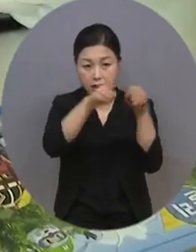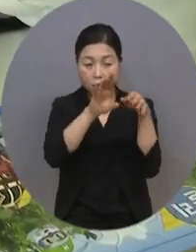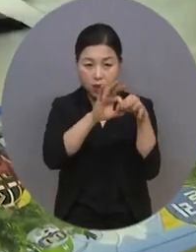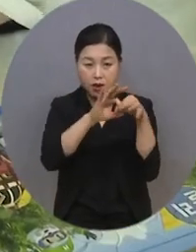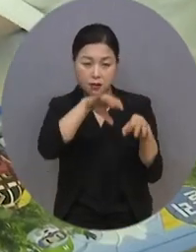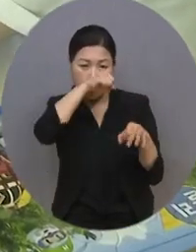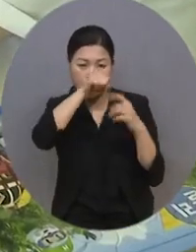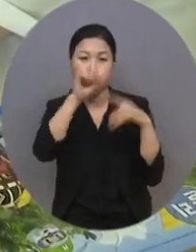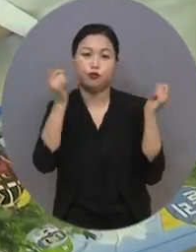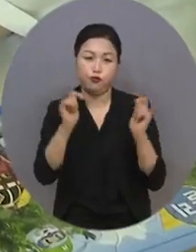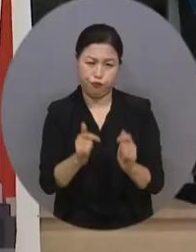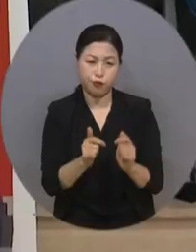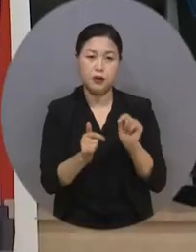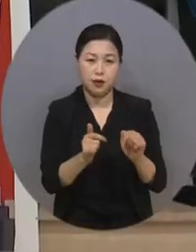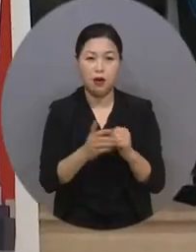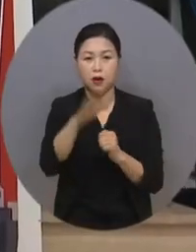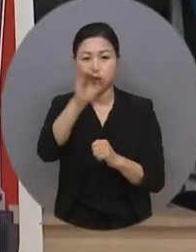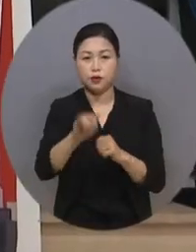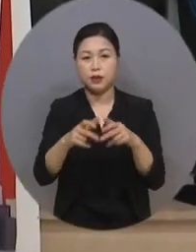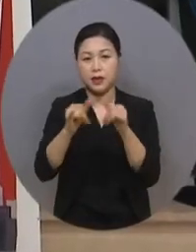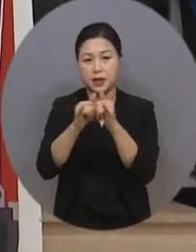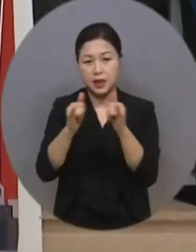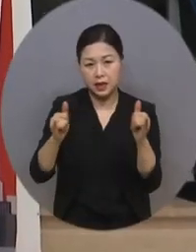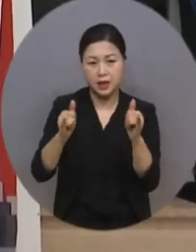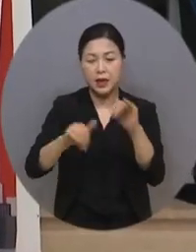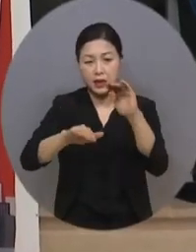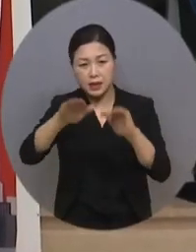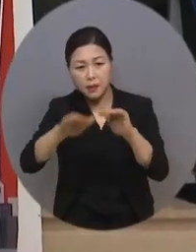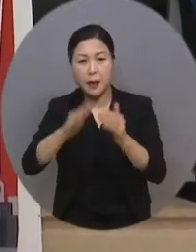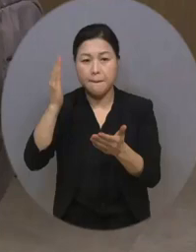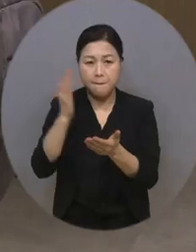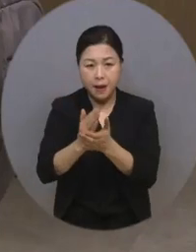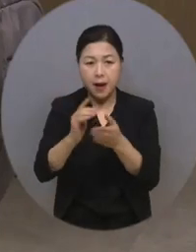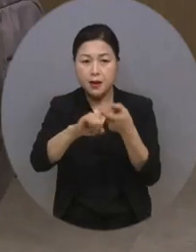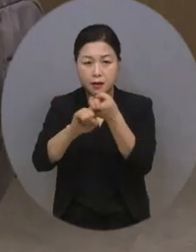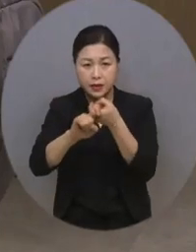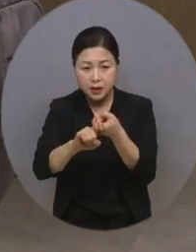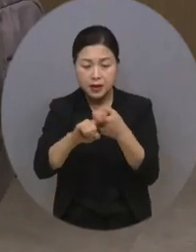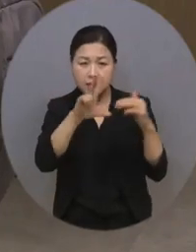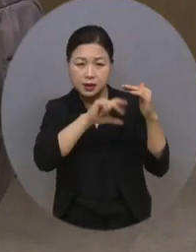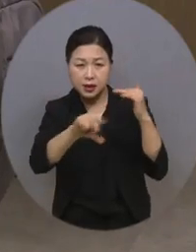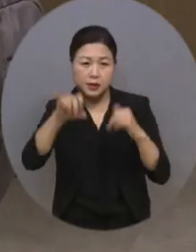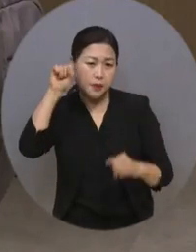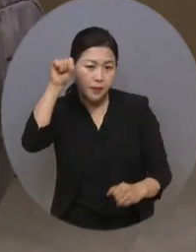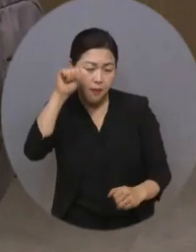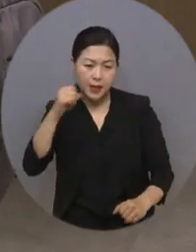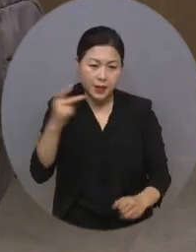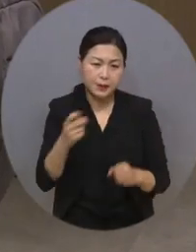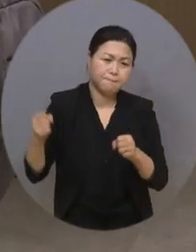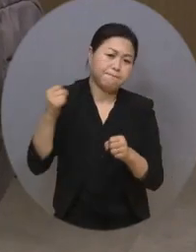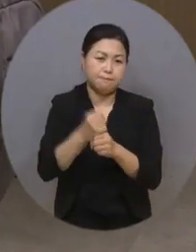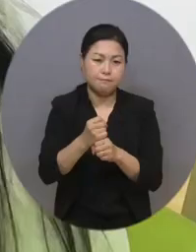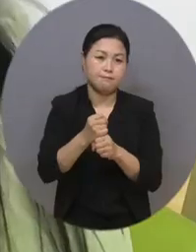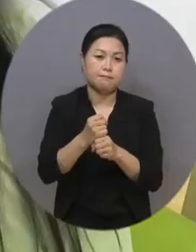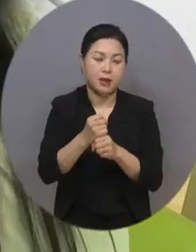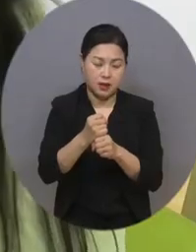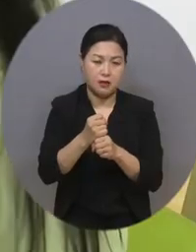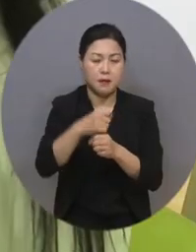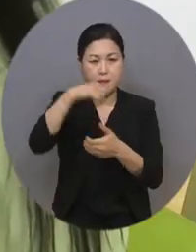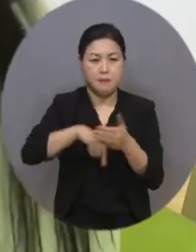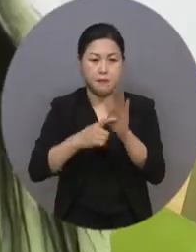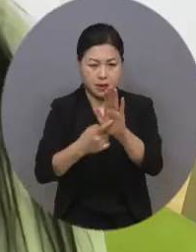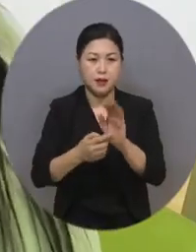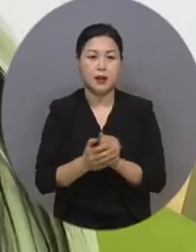예산이 줄어들면서 전국 장애인 차별 철폐 현대는 지하철 시위 재개의사를 밝히기도 했습니다